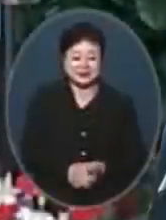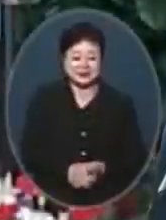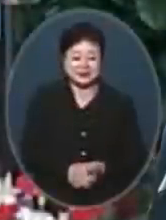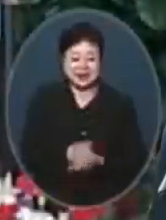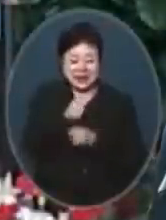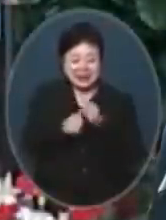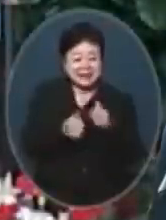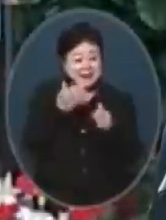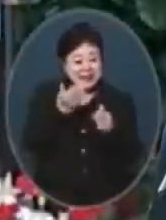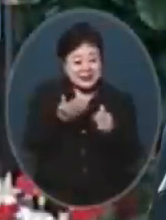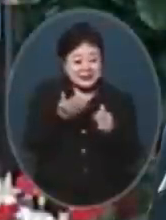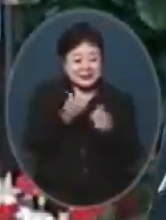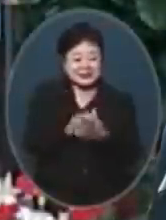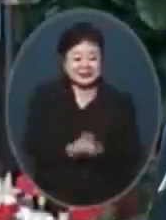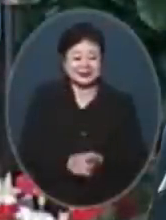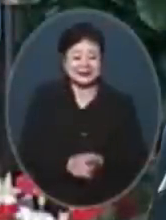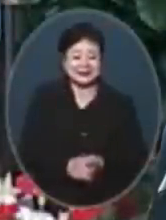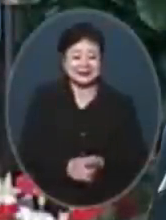하나님께서는